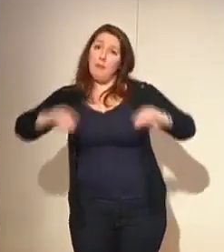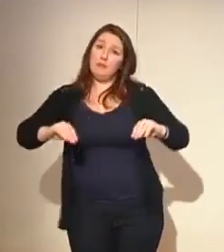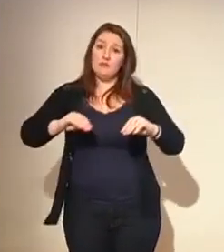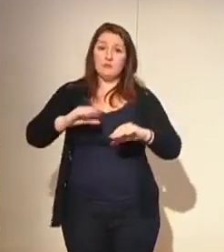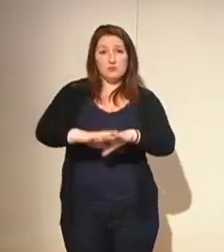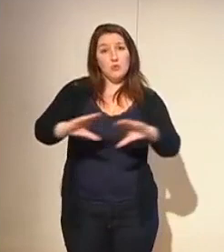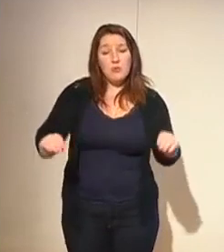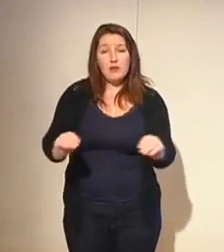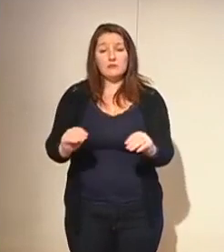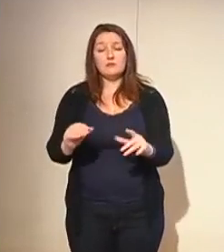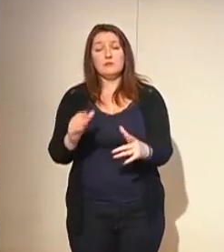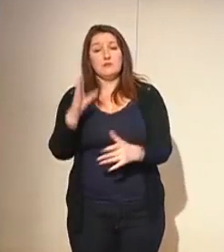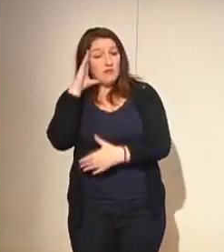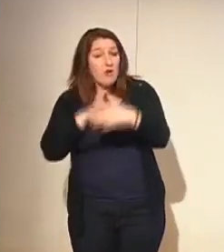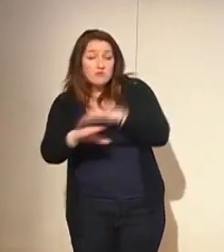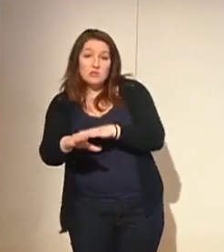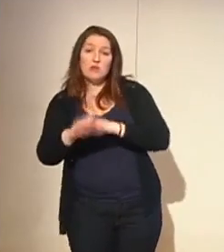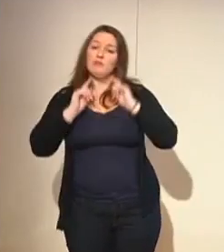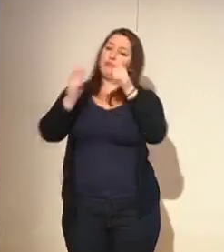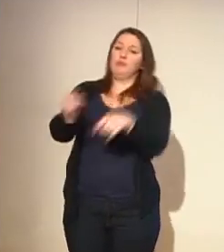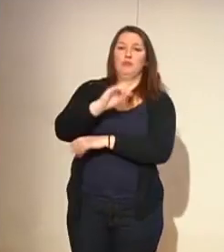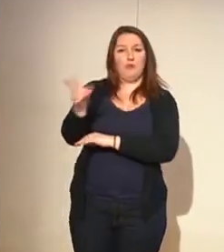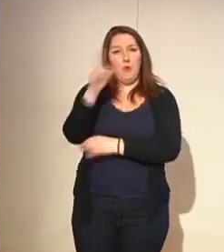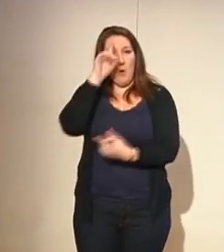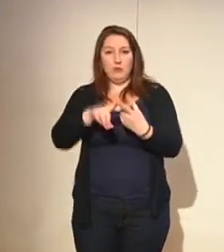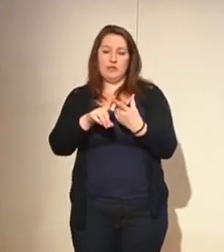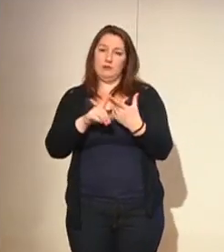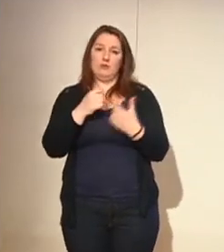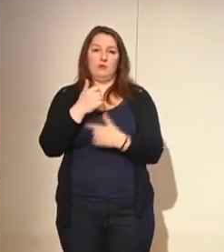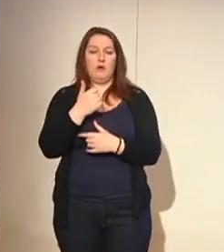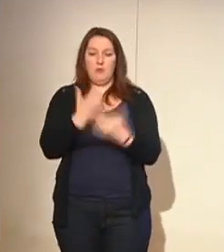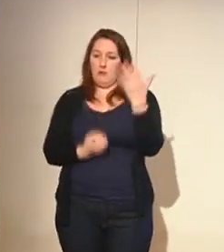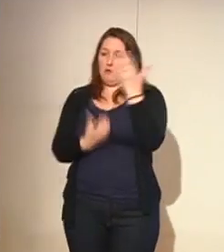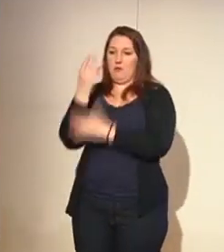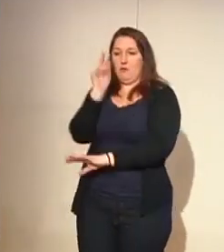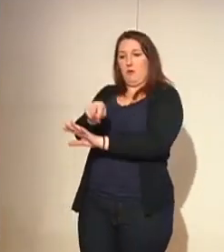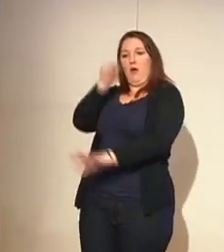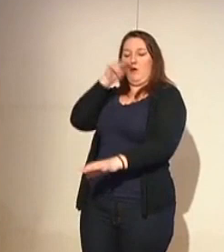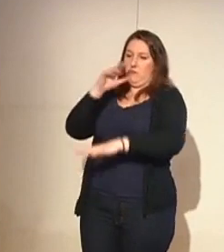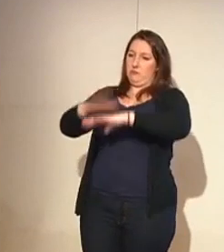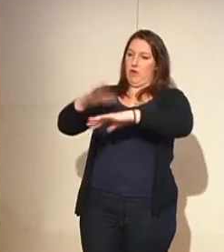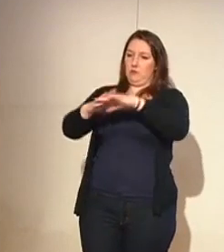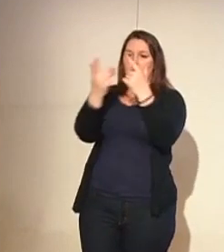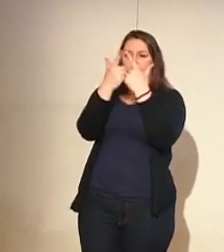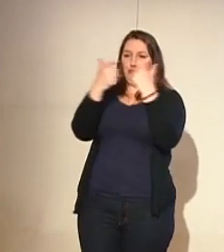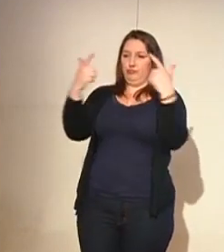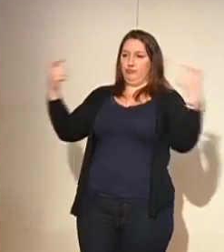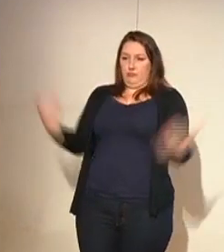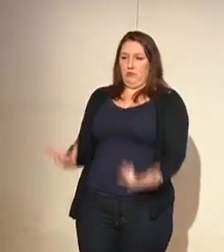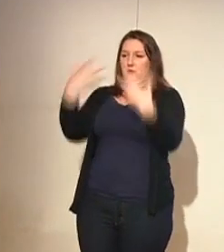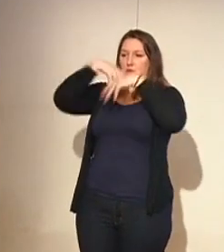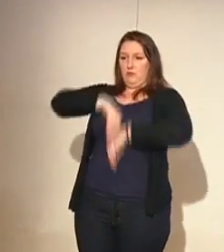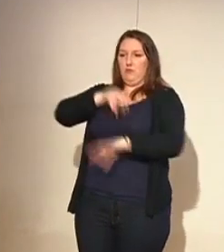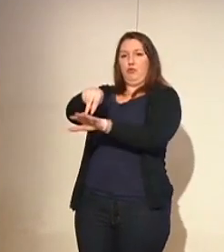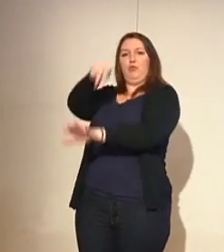qu'ils puissent appréhender la diversité euh du quartier du secteur la diversité des acteurs qui ne